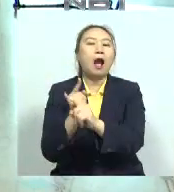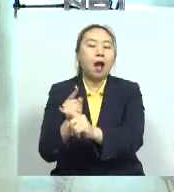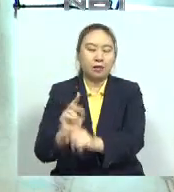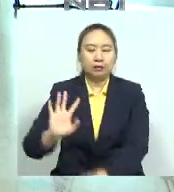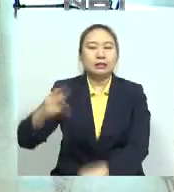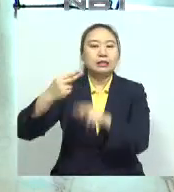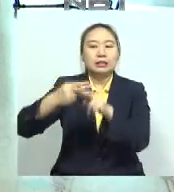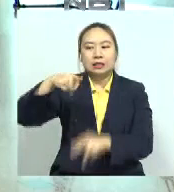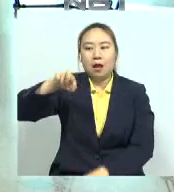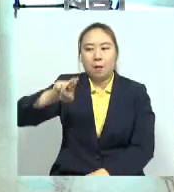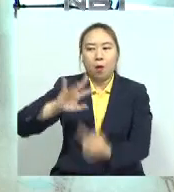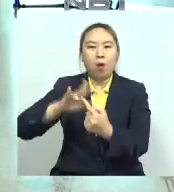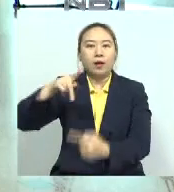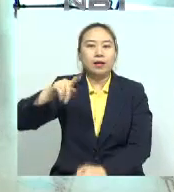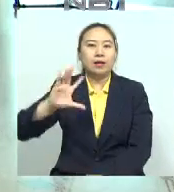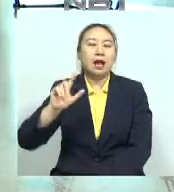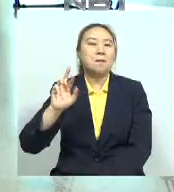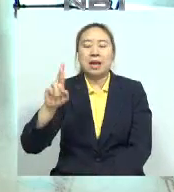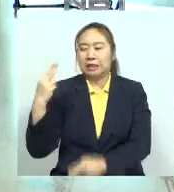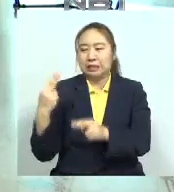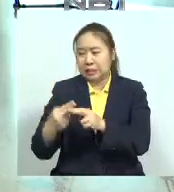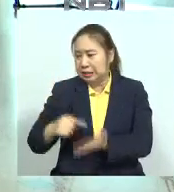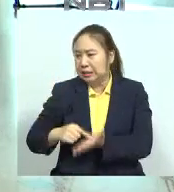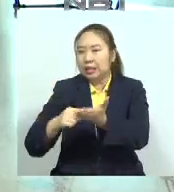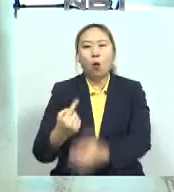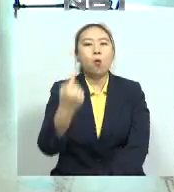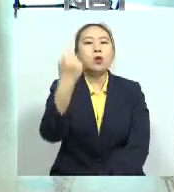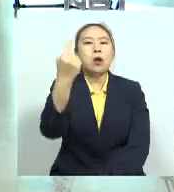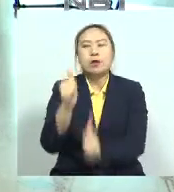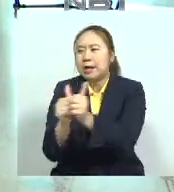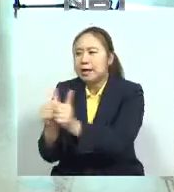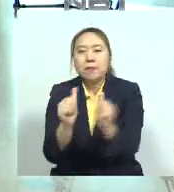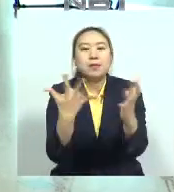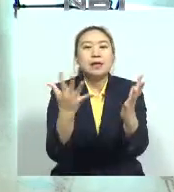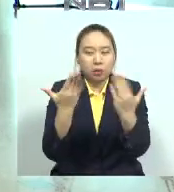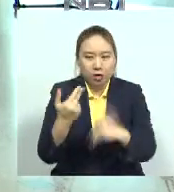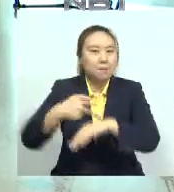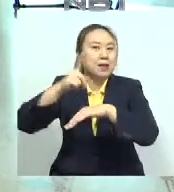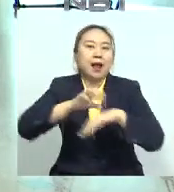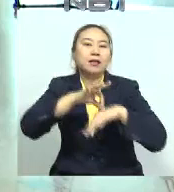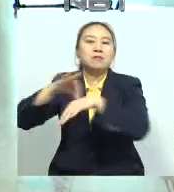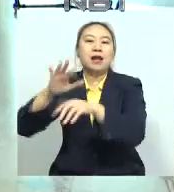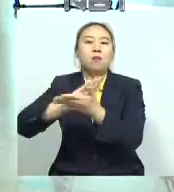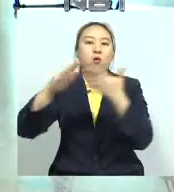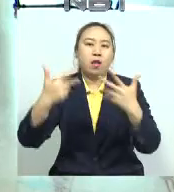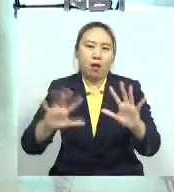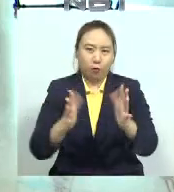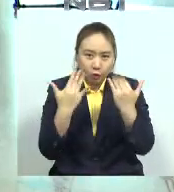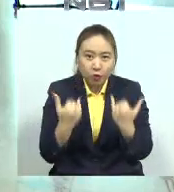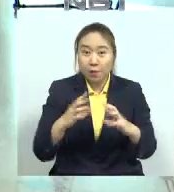ชรวิชิตชลชัยนะครับถูกเสนอชื่อเพียงคนเดียวและขณะนี้ก็เป็นประธานวุฒิสภาเรียบร้อยแล้วขณะนี้ในที่ประ